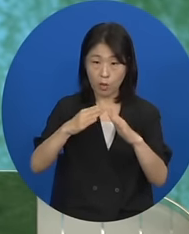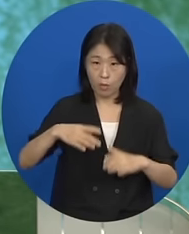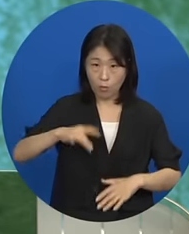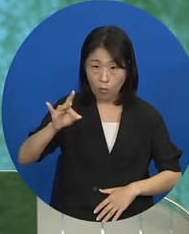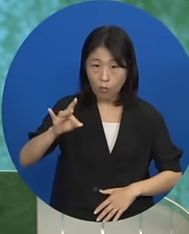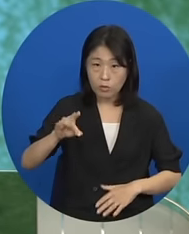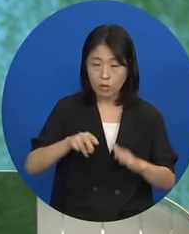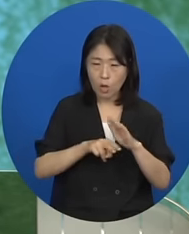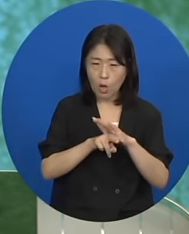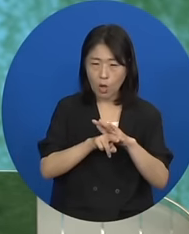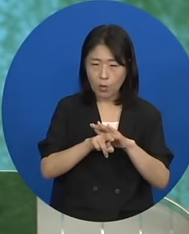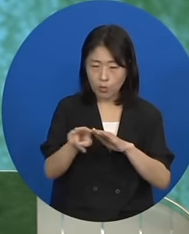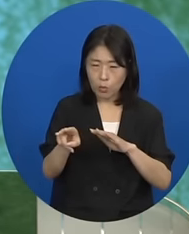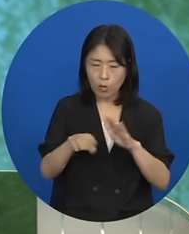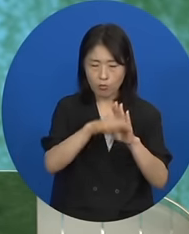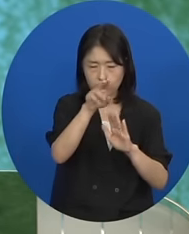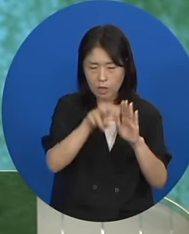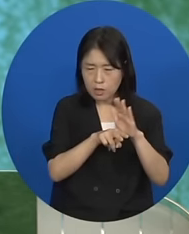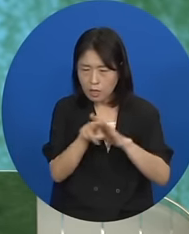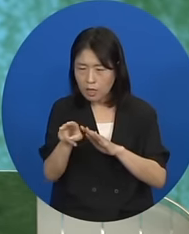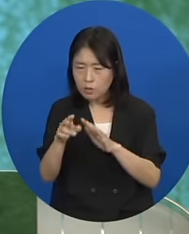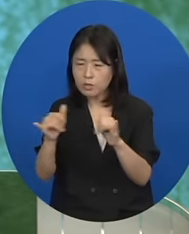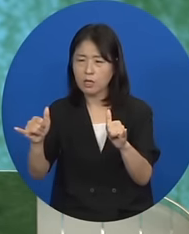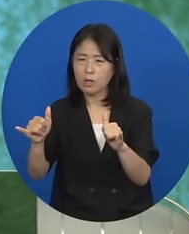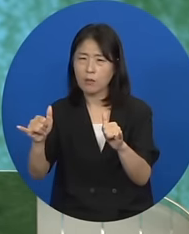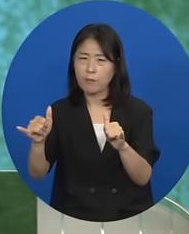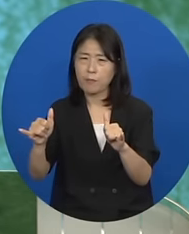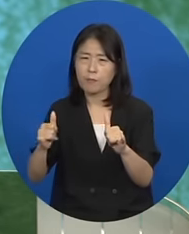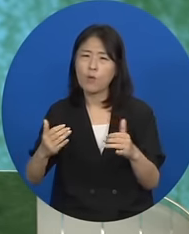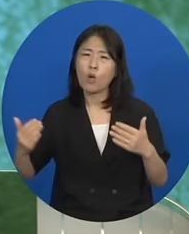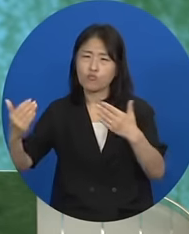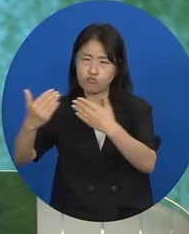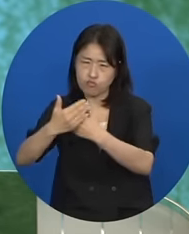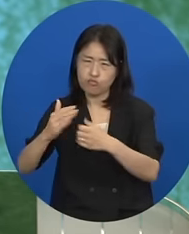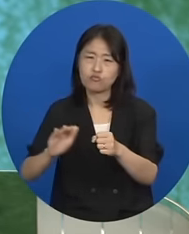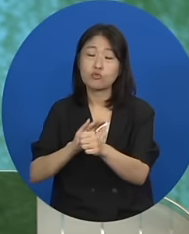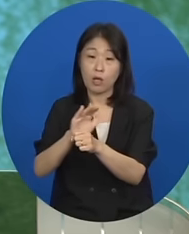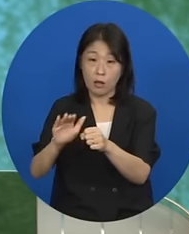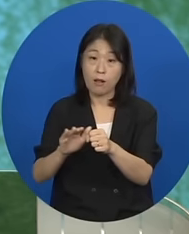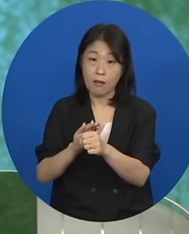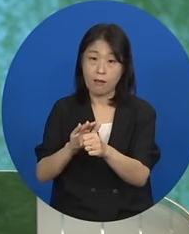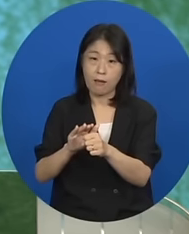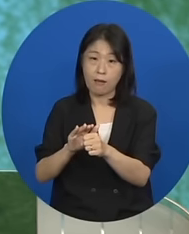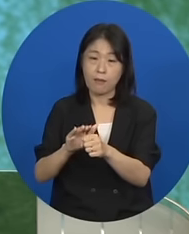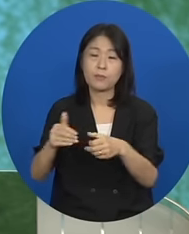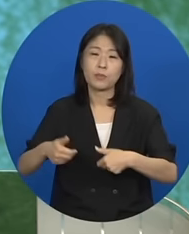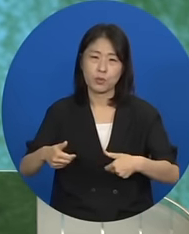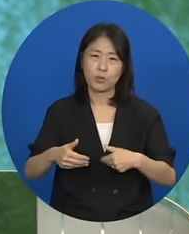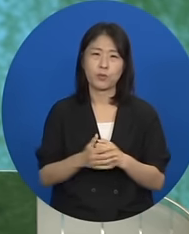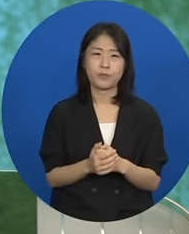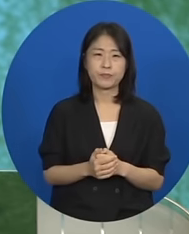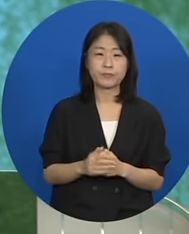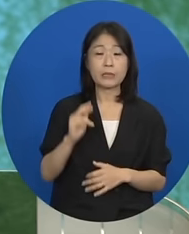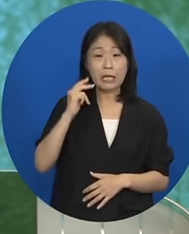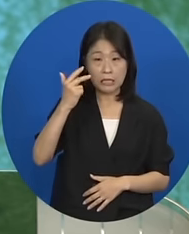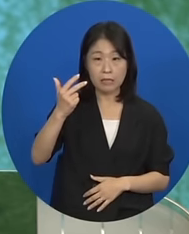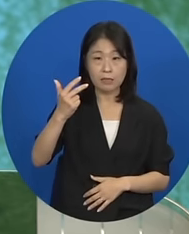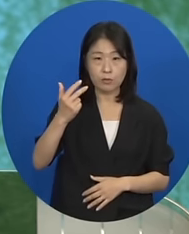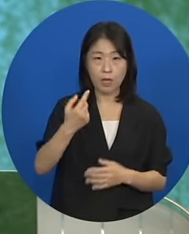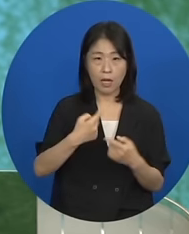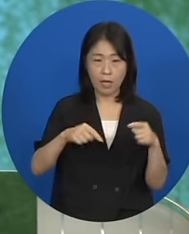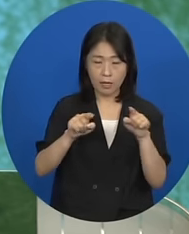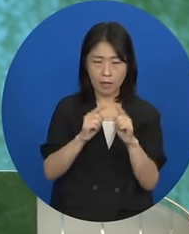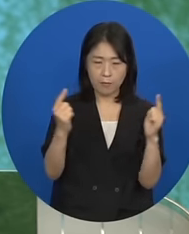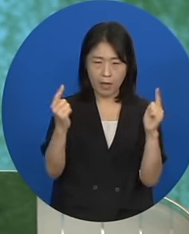기뻐하라라고 말씀을 하는 거예요 그래서 다음 주에이 통일민과 간하게 간담회가 있어요 그분들이 이야기를 듣고